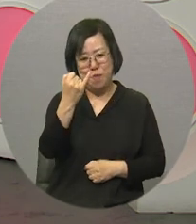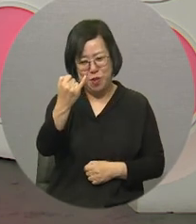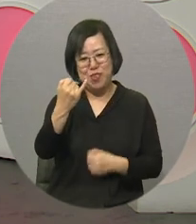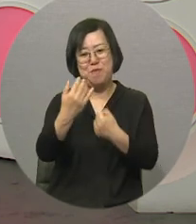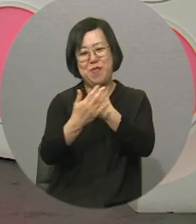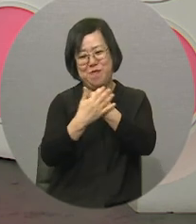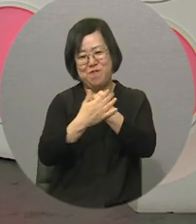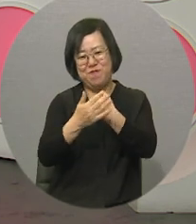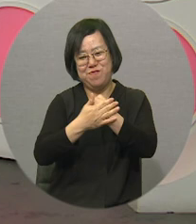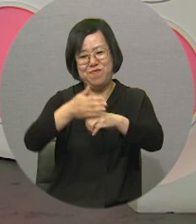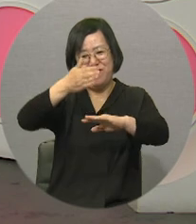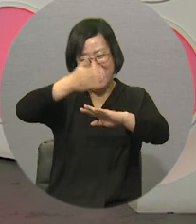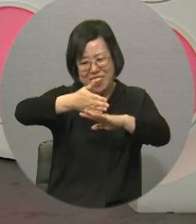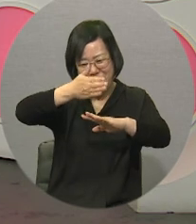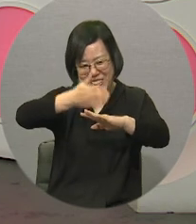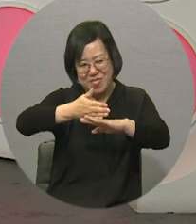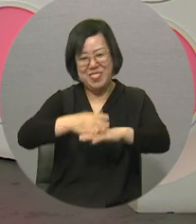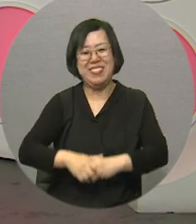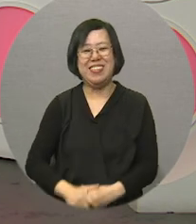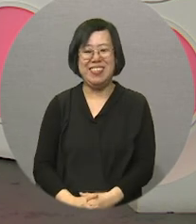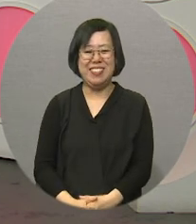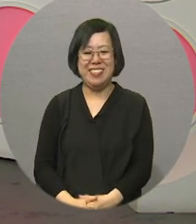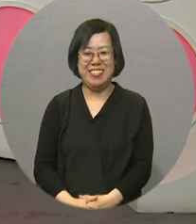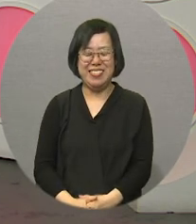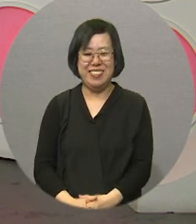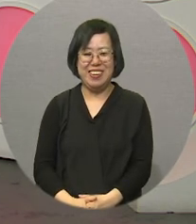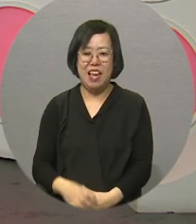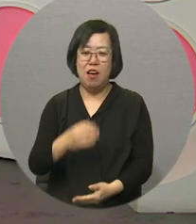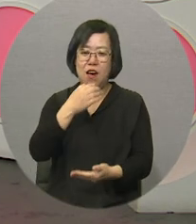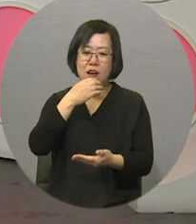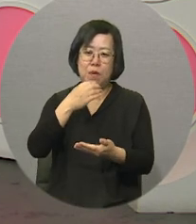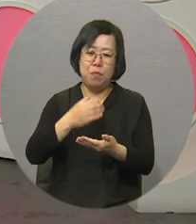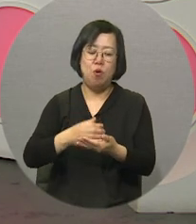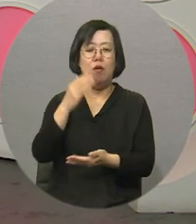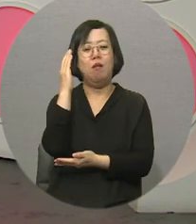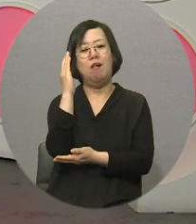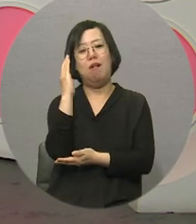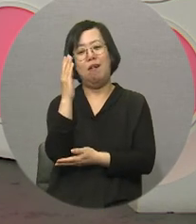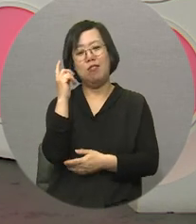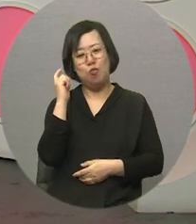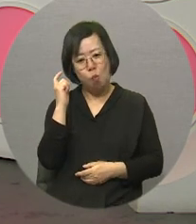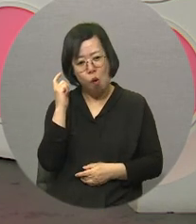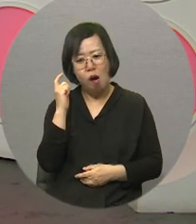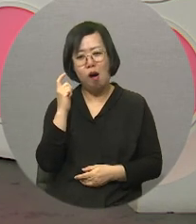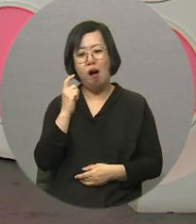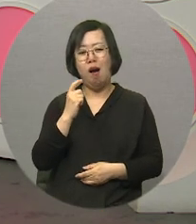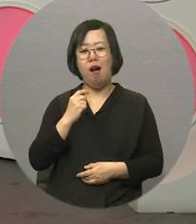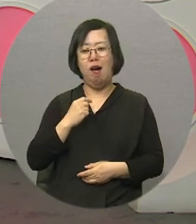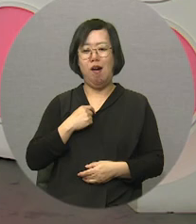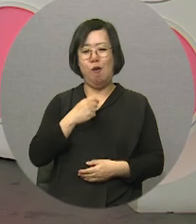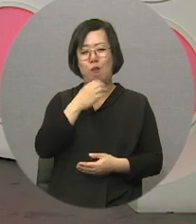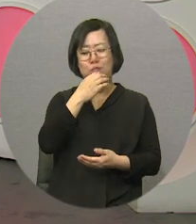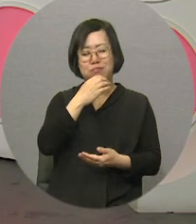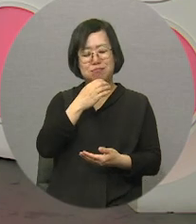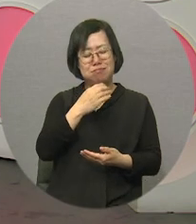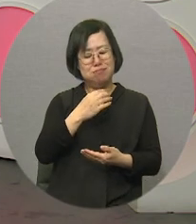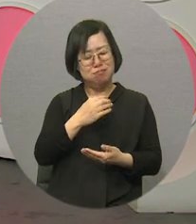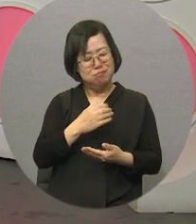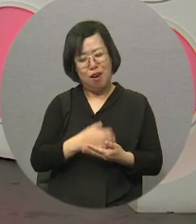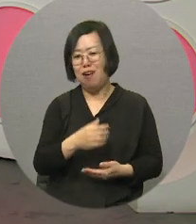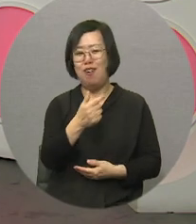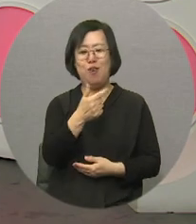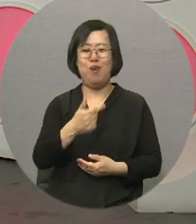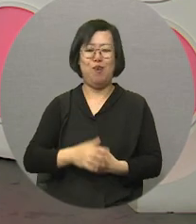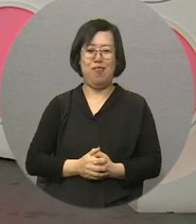오늘의 감동사연이네요. 네, 그래요. 하여튼 뭐 늘 감동사연 보내주시는 사연들이 늘 감동스럽고 네. 네,